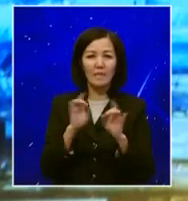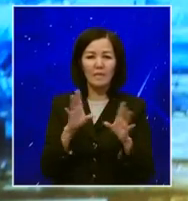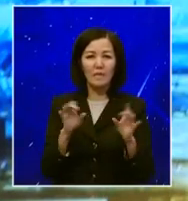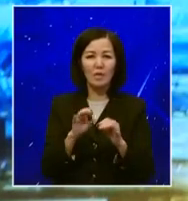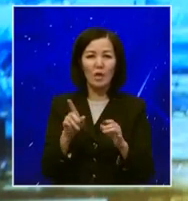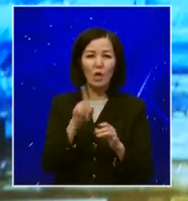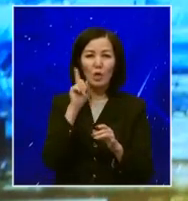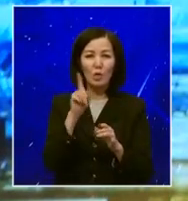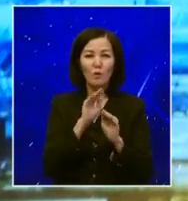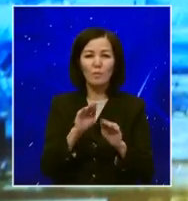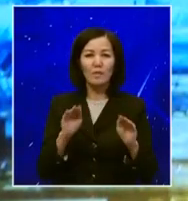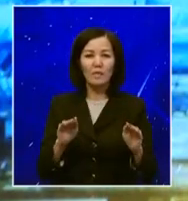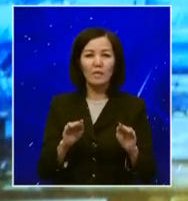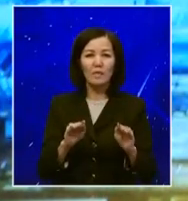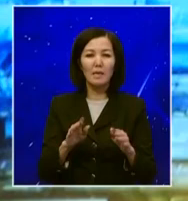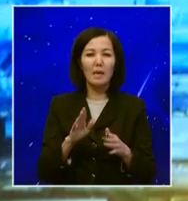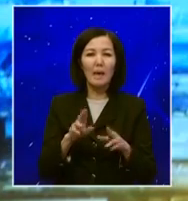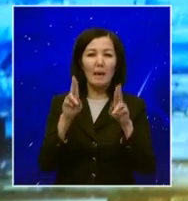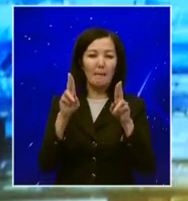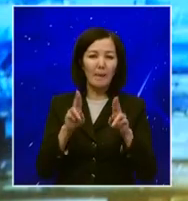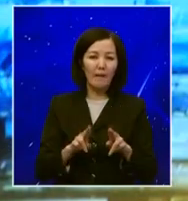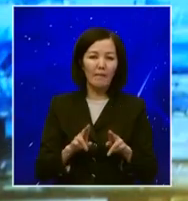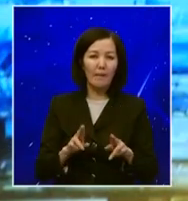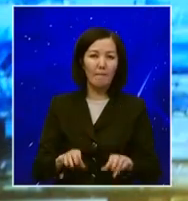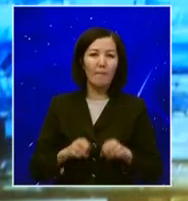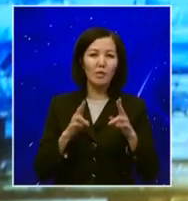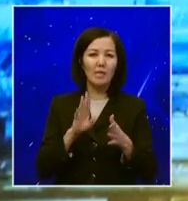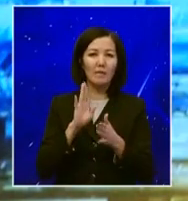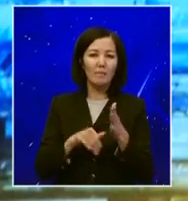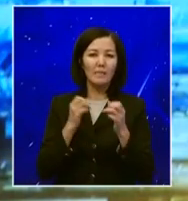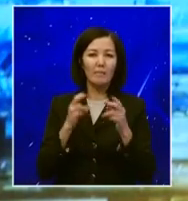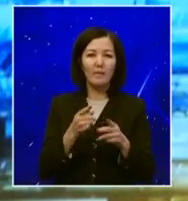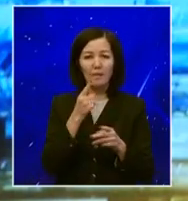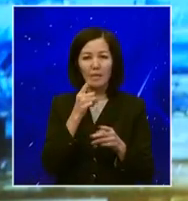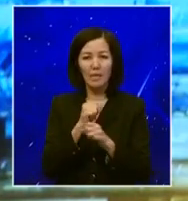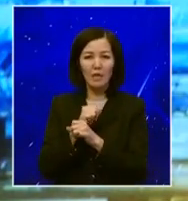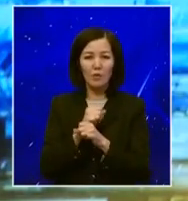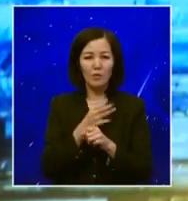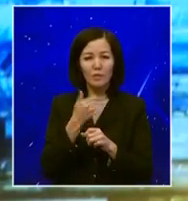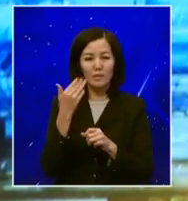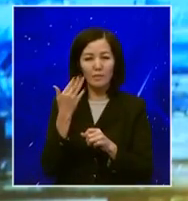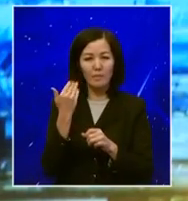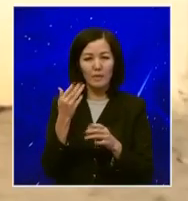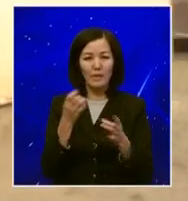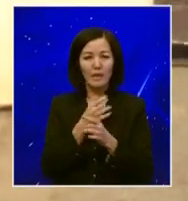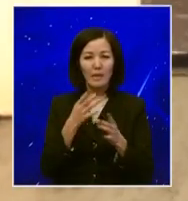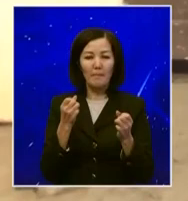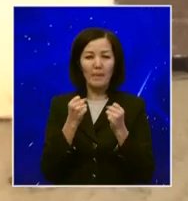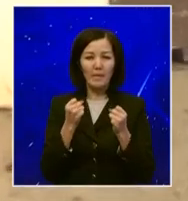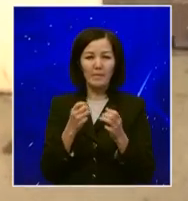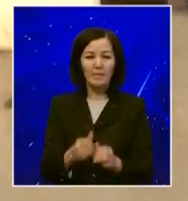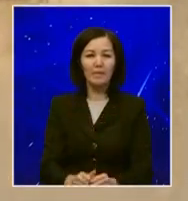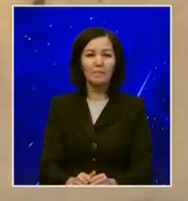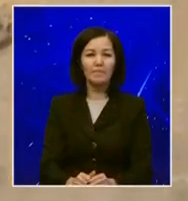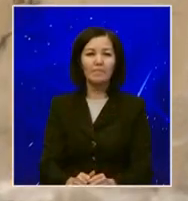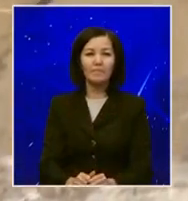их родителям о правилах пожарной безопасности в предстоящие каникулы и зимние праздники. Еще